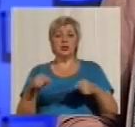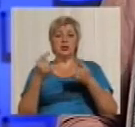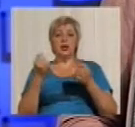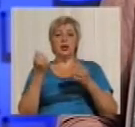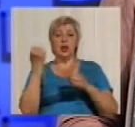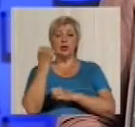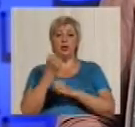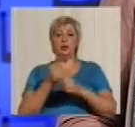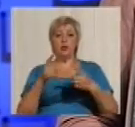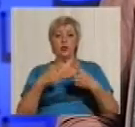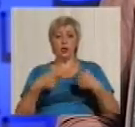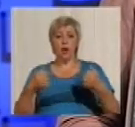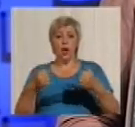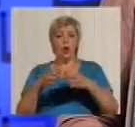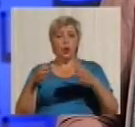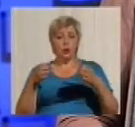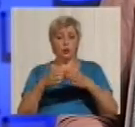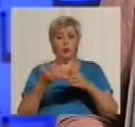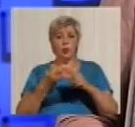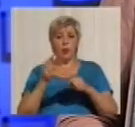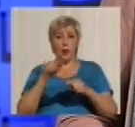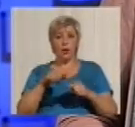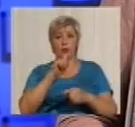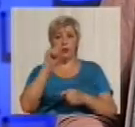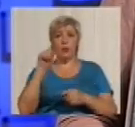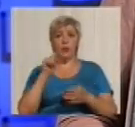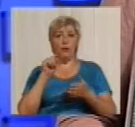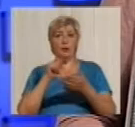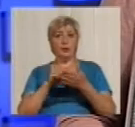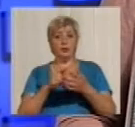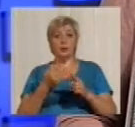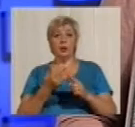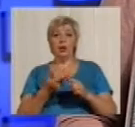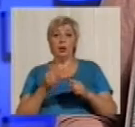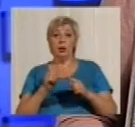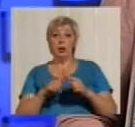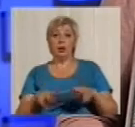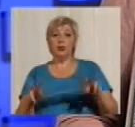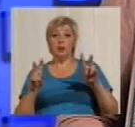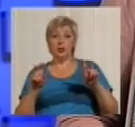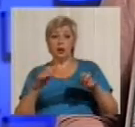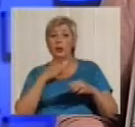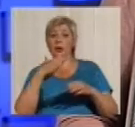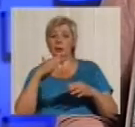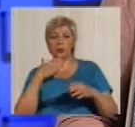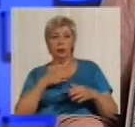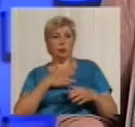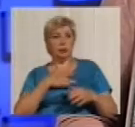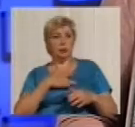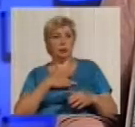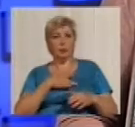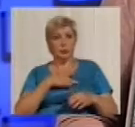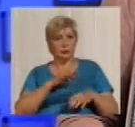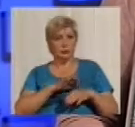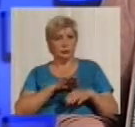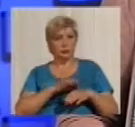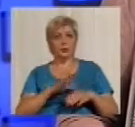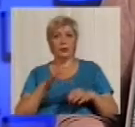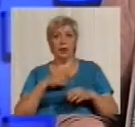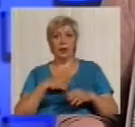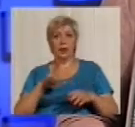вопросу. Конечно же, ну, как бы единогласно, эта тема тронула, эта тема многих трогает, потому что дети – это святое, и на защиту